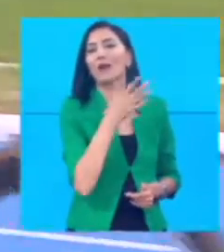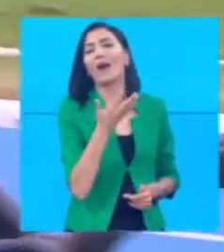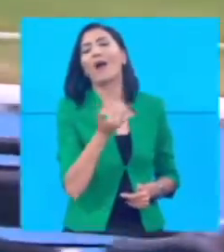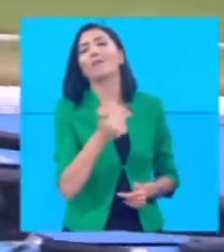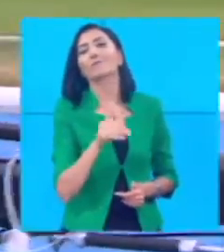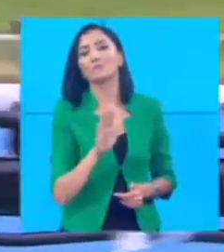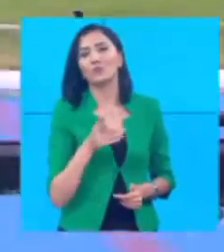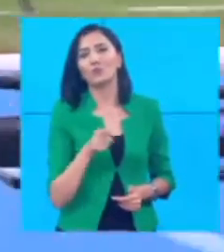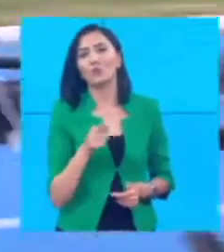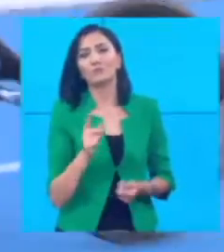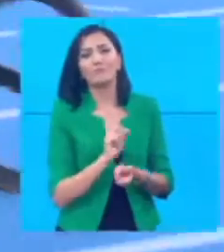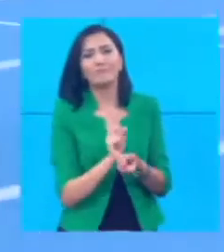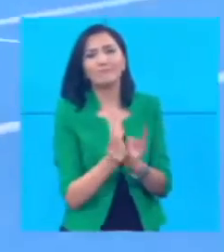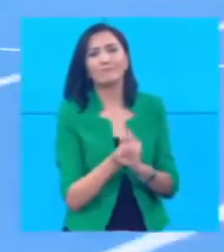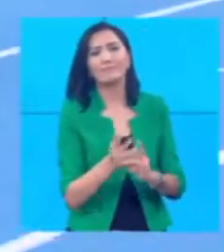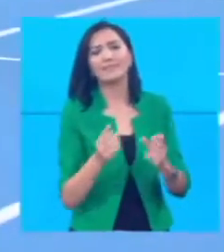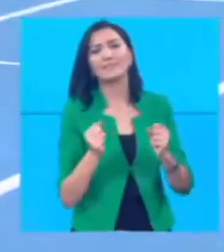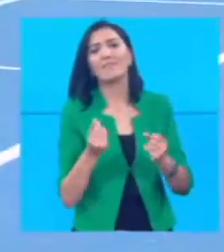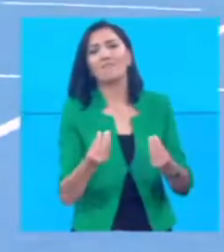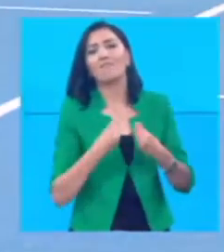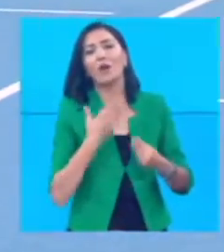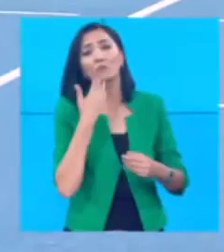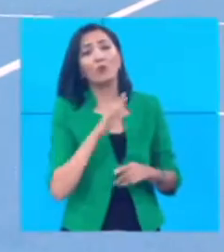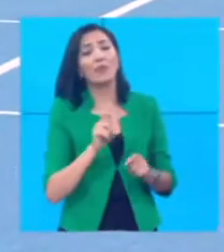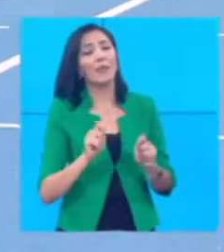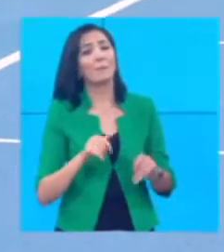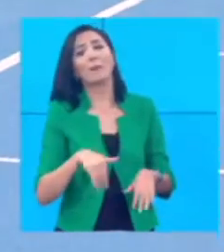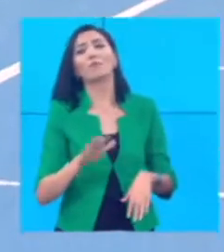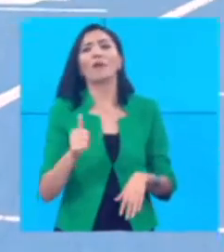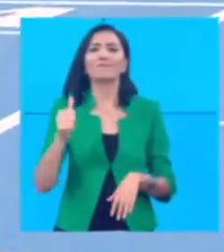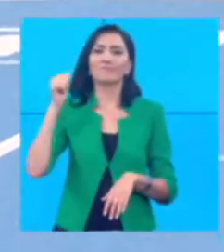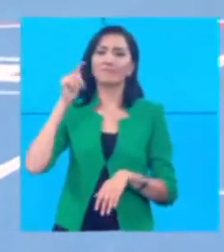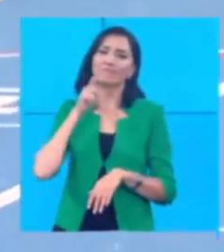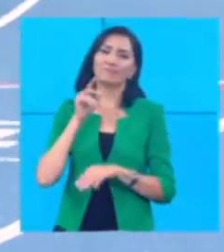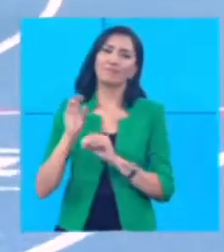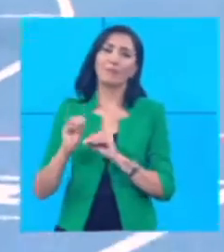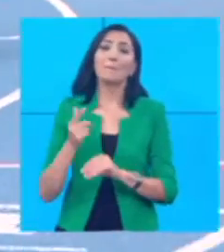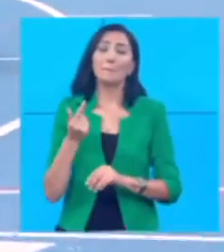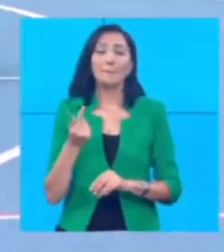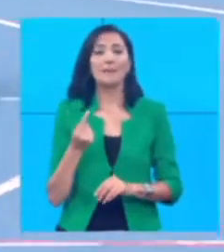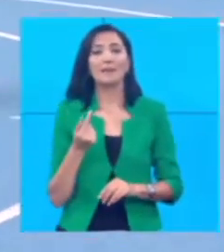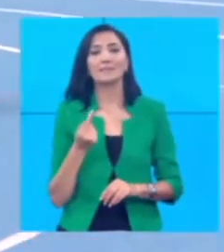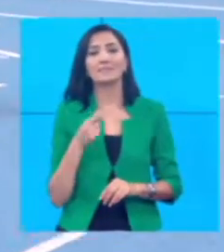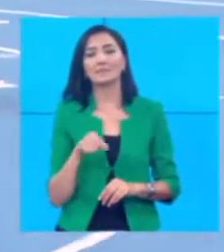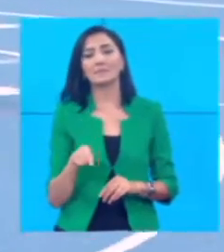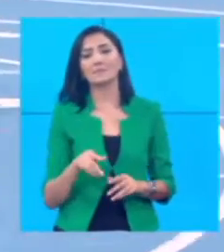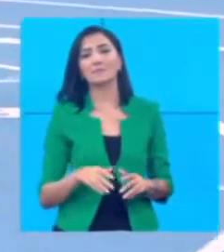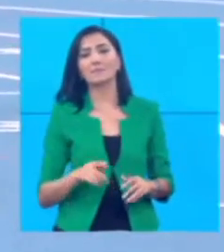işte almıyorlar yani. Bu malzemeyi sağlamıyorlar. Ne oluyor? Yapamıyor kimse. Hep geri planda kalıyoruz. Aslında biraz da